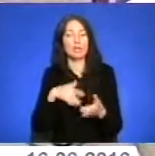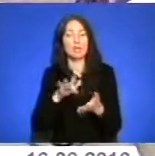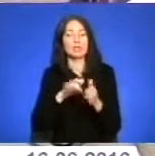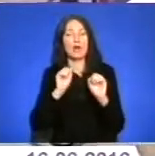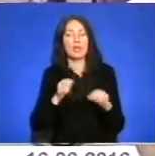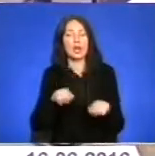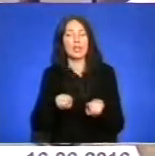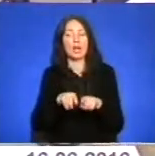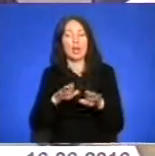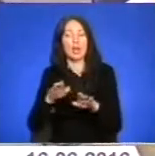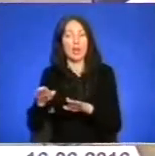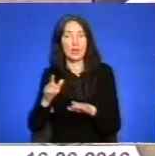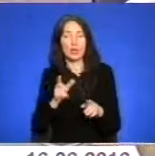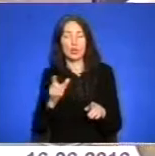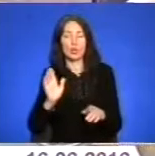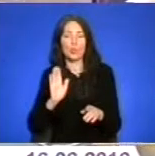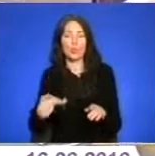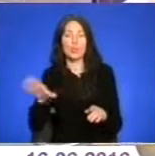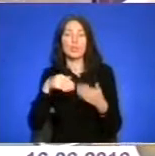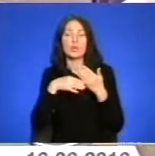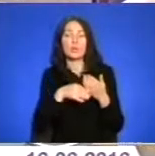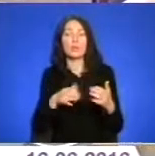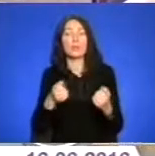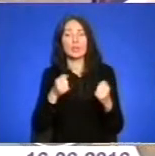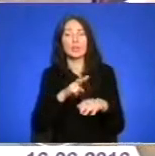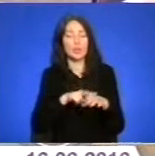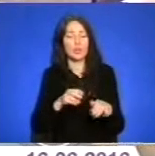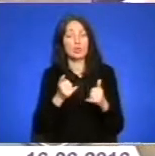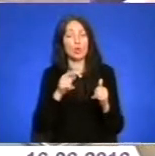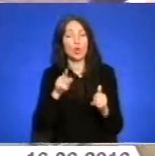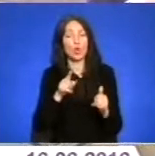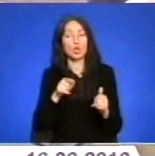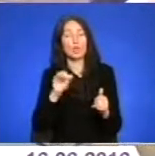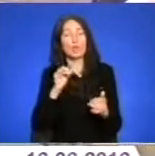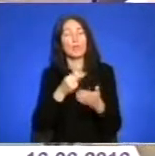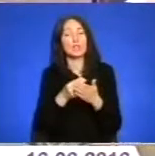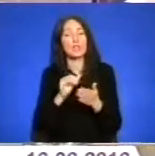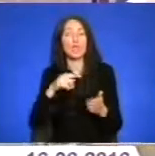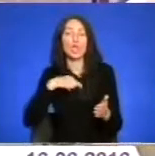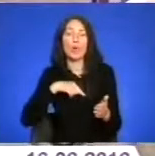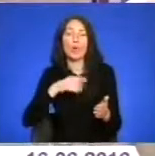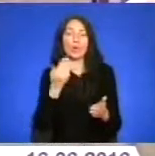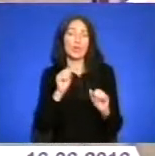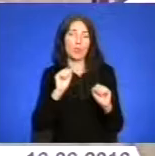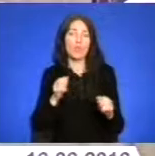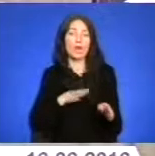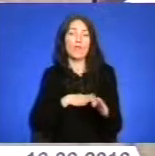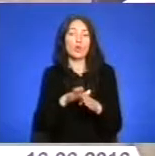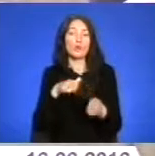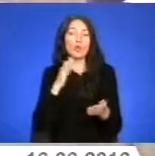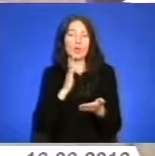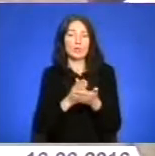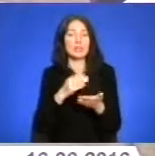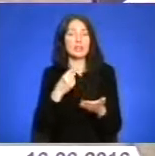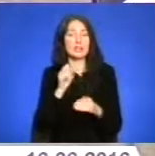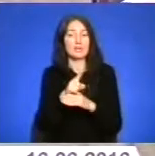всякими способами і заходами законними підтримувати поліцію для того, щоб і матеріально, і морально вони могли виконувати поставлені перед ними завдання.